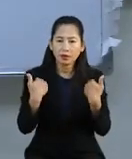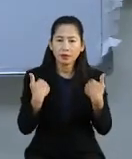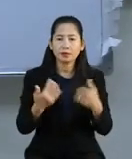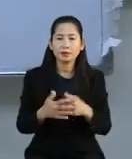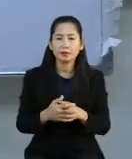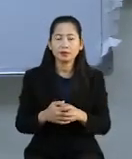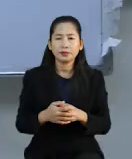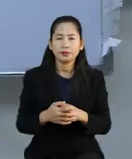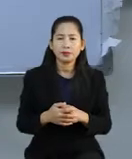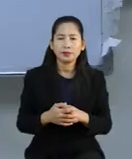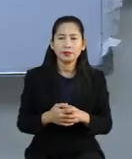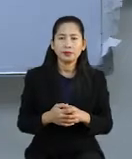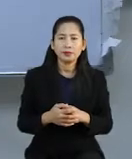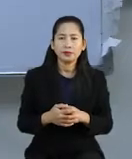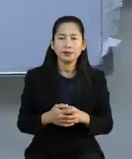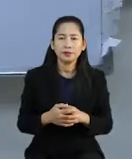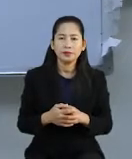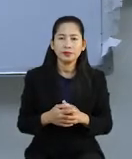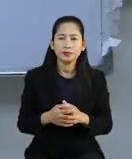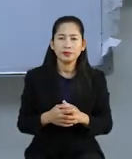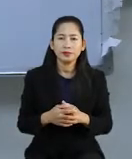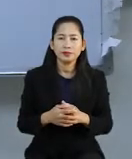á, chà.